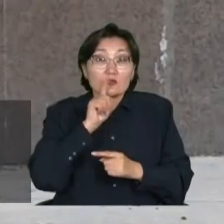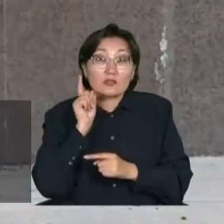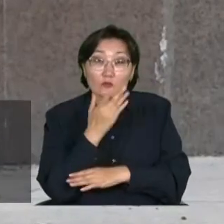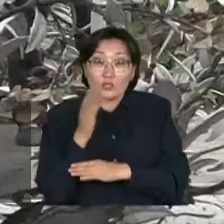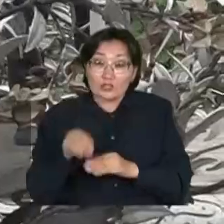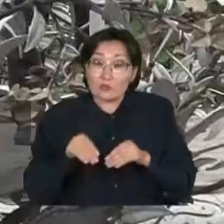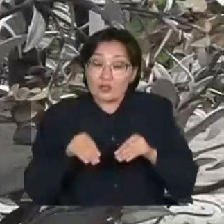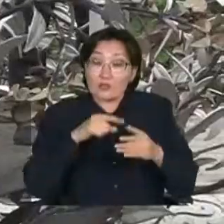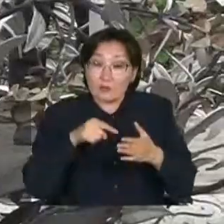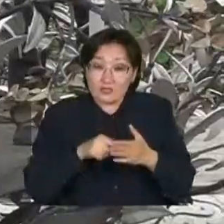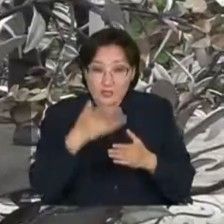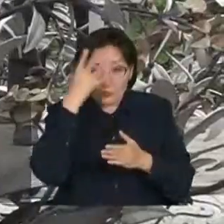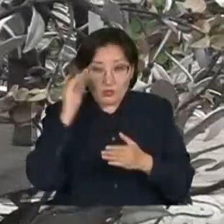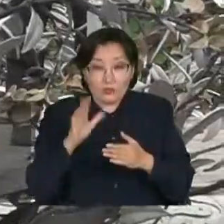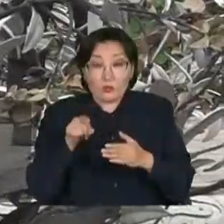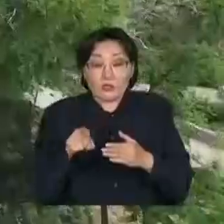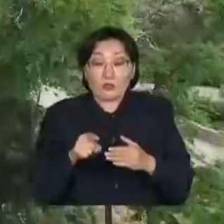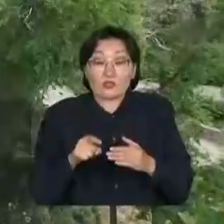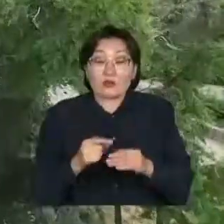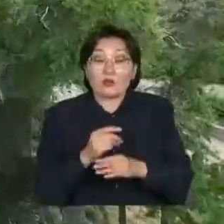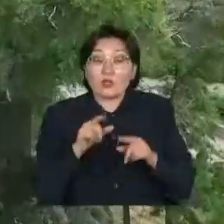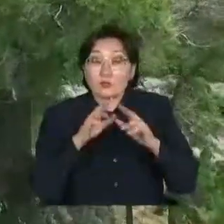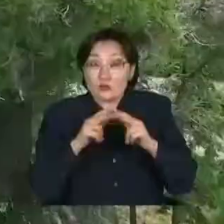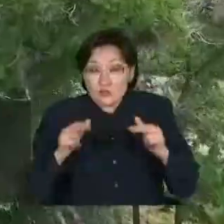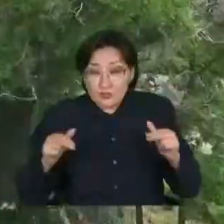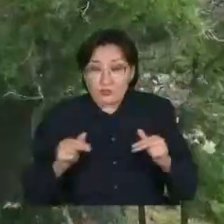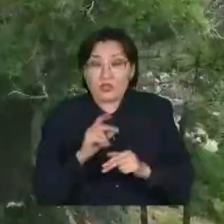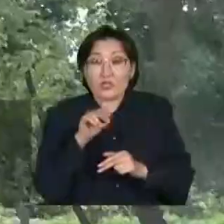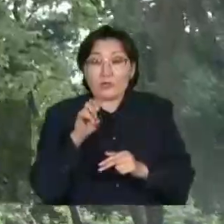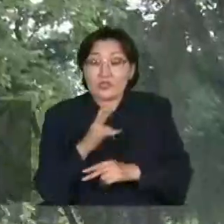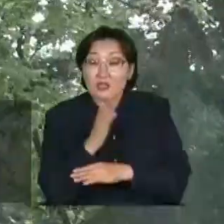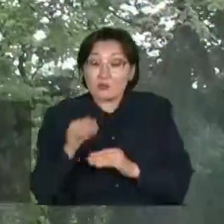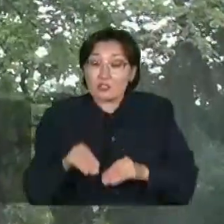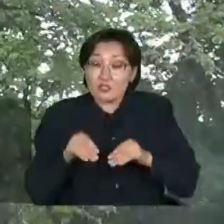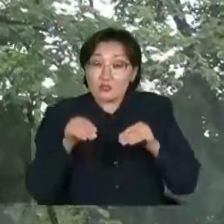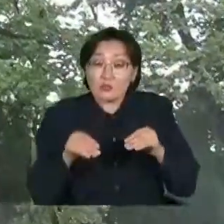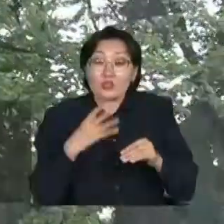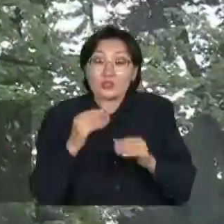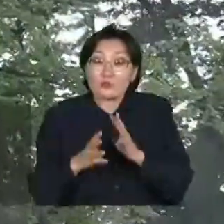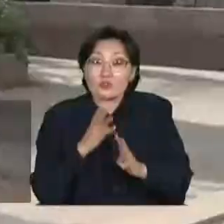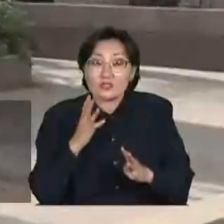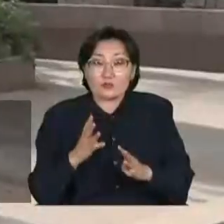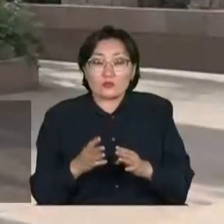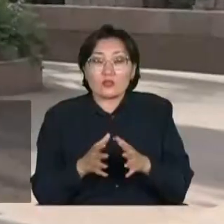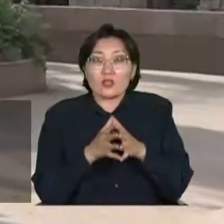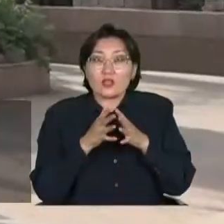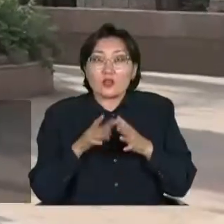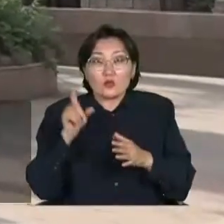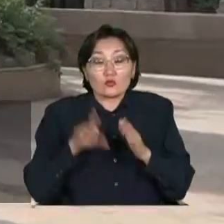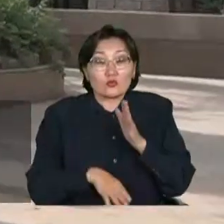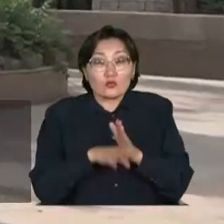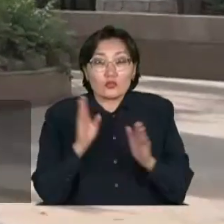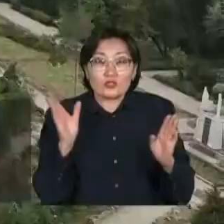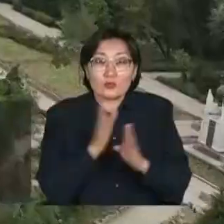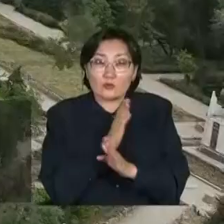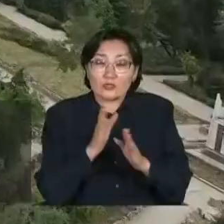отырғызу мәселесі де ұмыт қалмады. Онда ақылған жапырақты ағаштар мен емендер егіледі. Өз кезегінде олда жақсы микроклимат қалыптастыруға